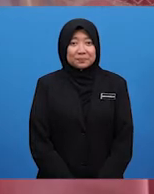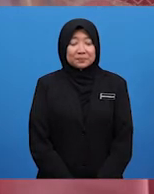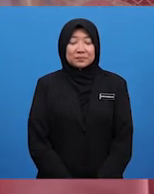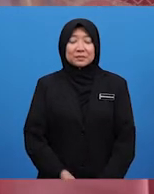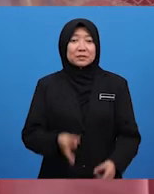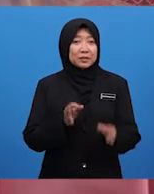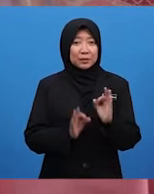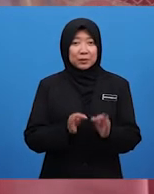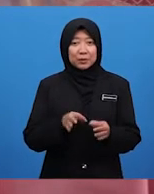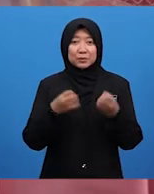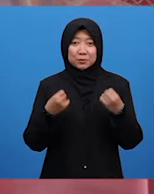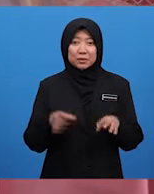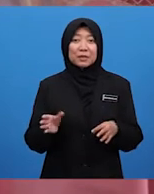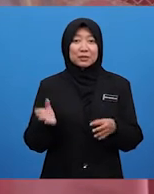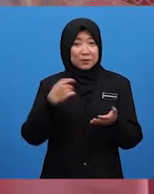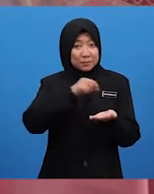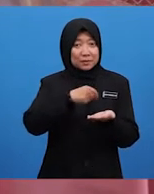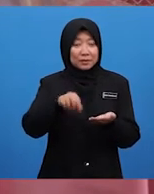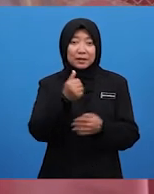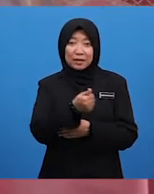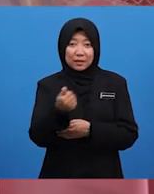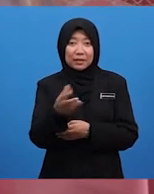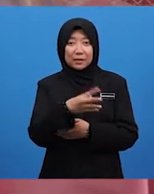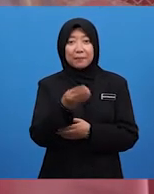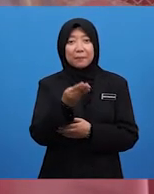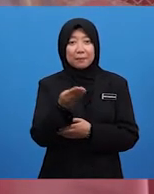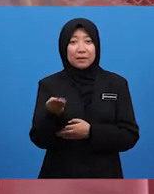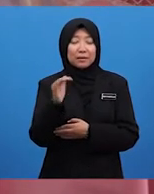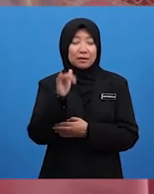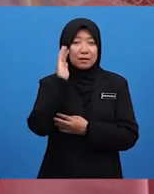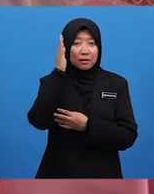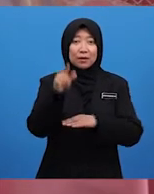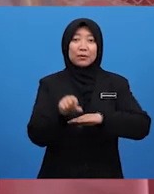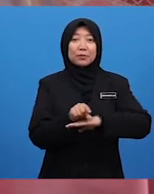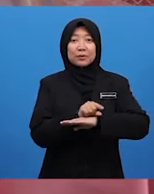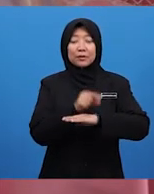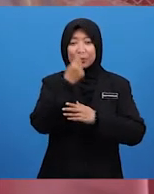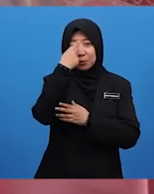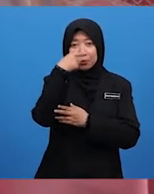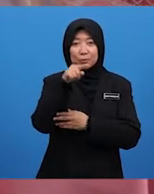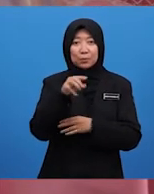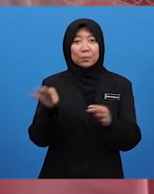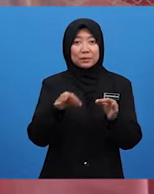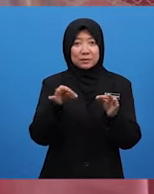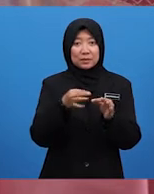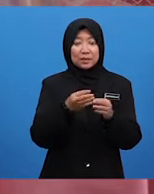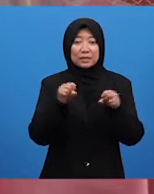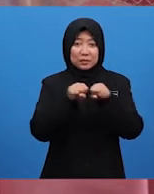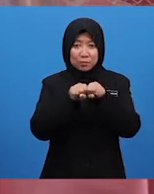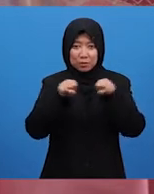Jika sudah, mari kita catat alat dan bahan yang akan digunakan untuk menjahit